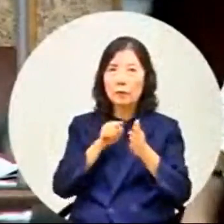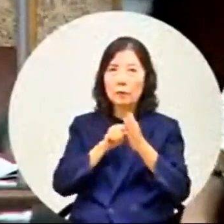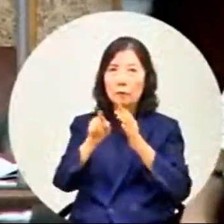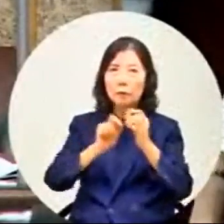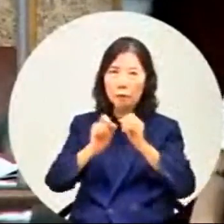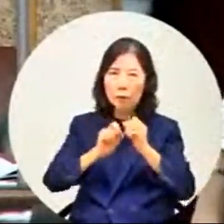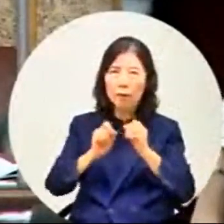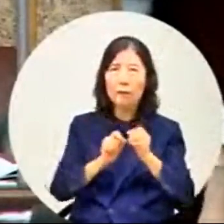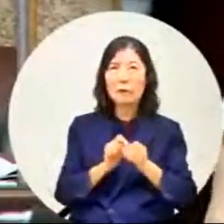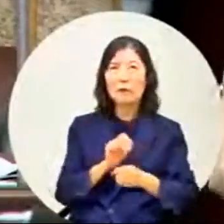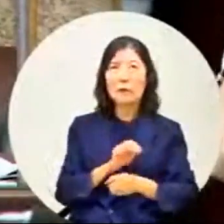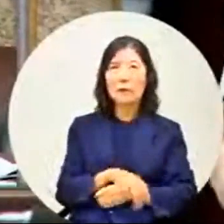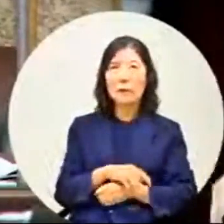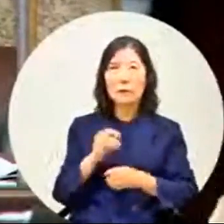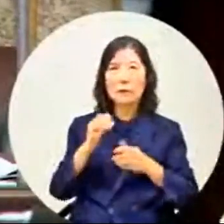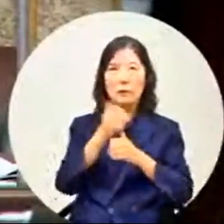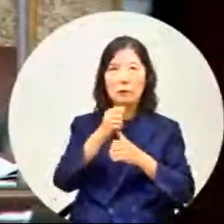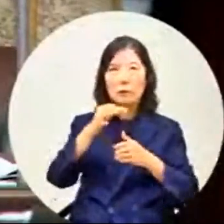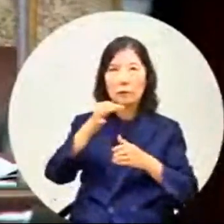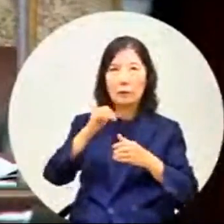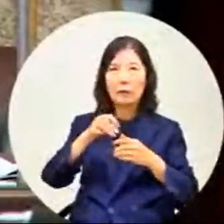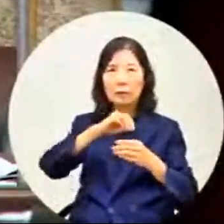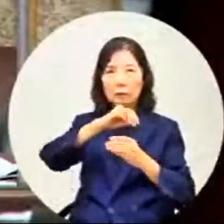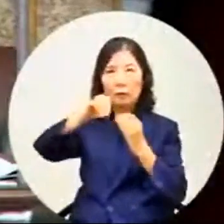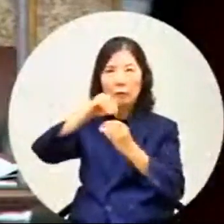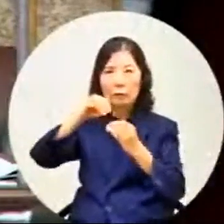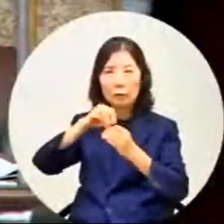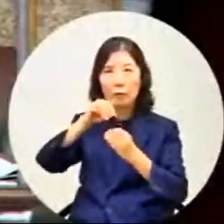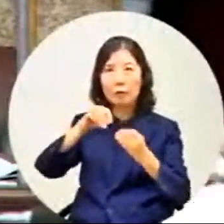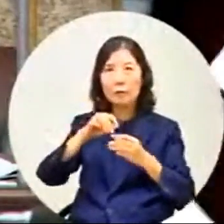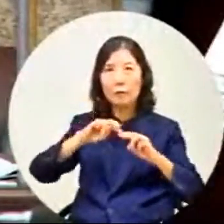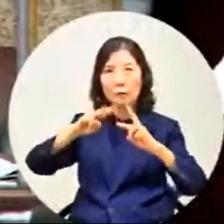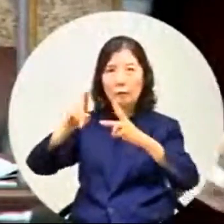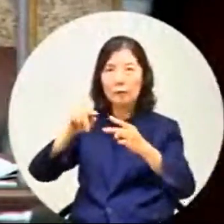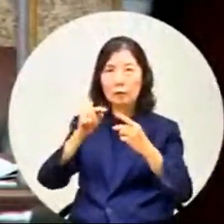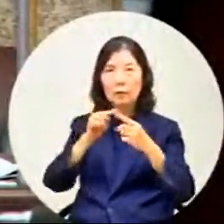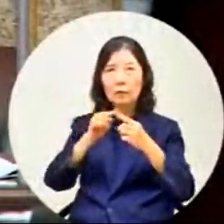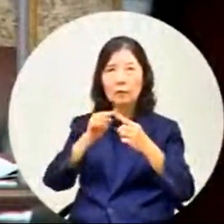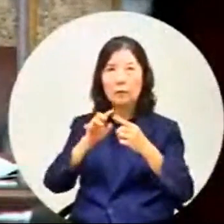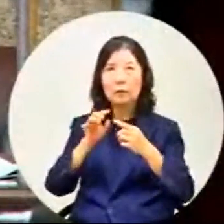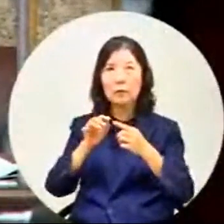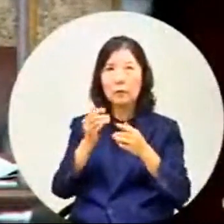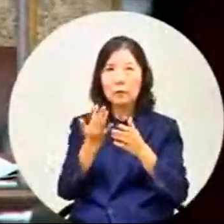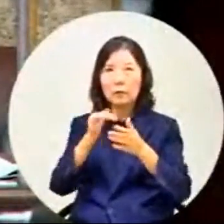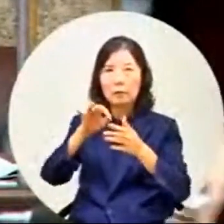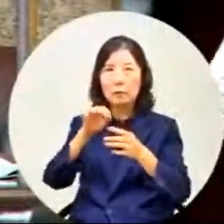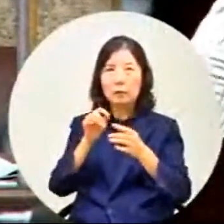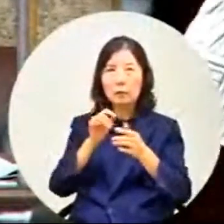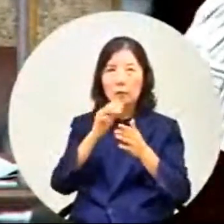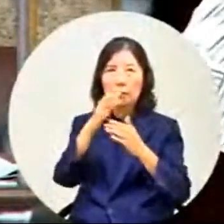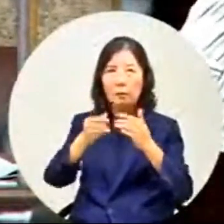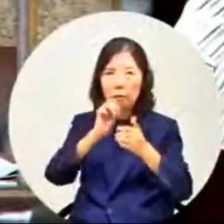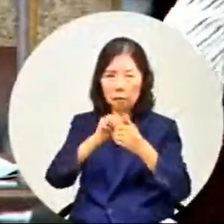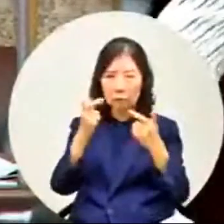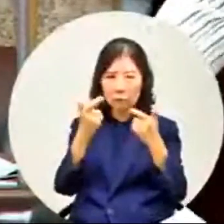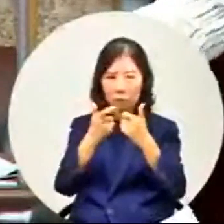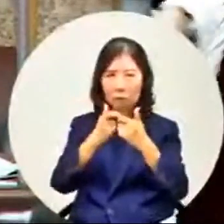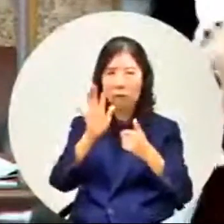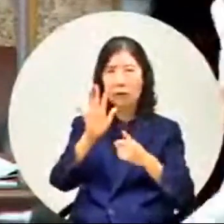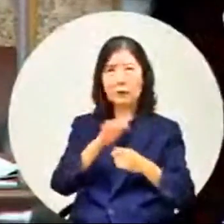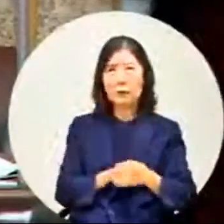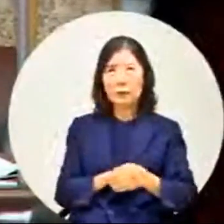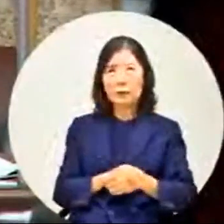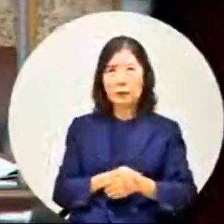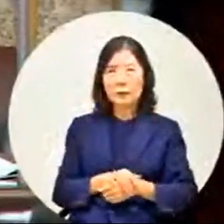划。那它在总经费额度里面去调整容纳的话，依附属当预算执行要点的规定是符合的，哈，所以这个部